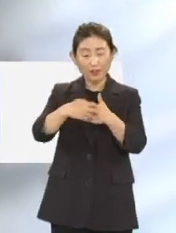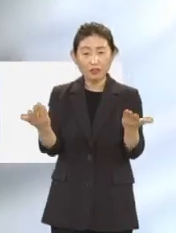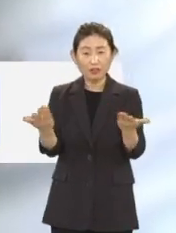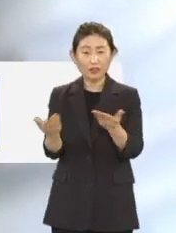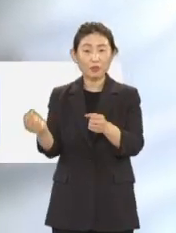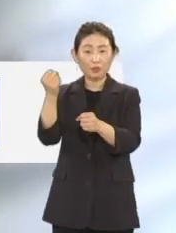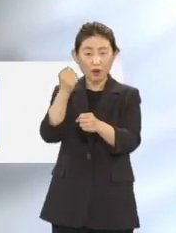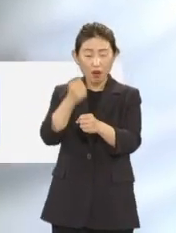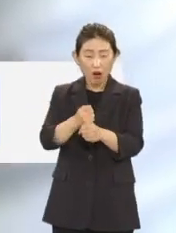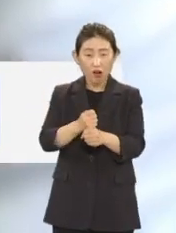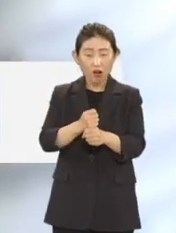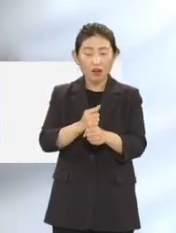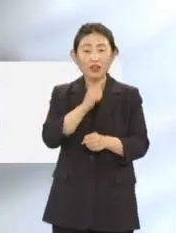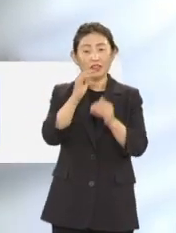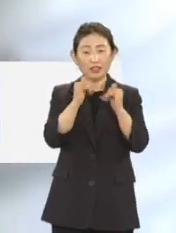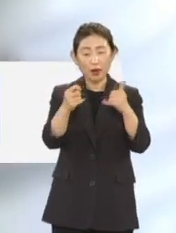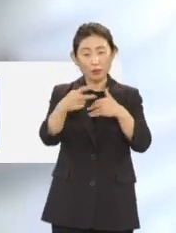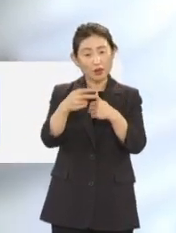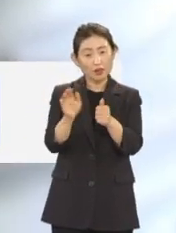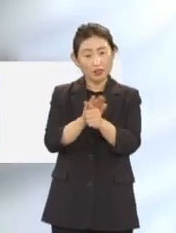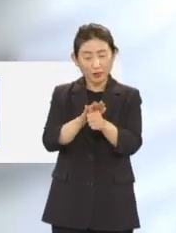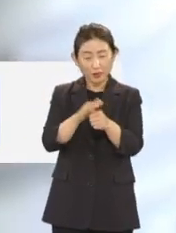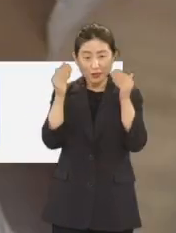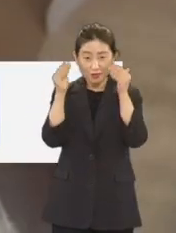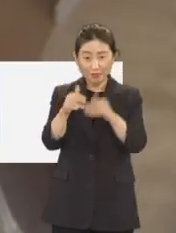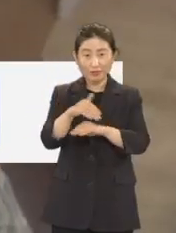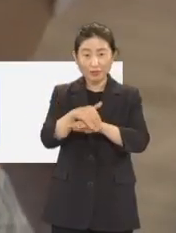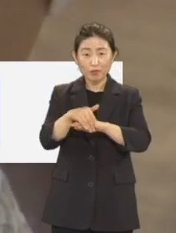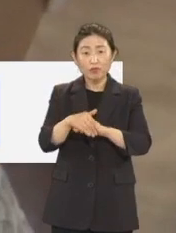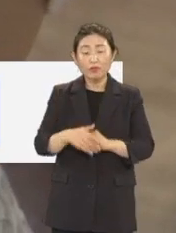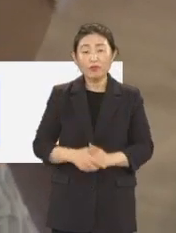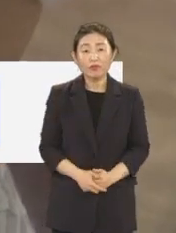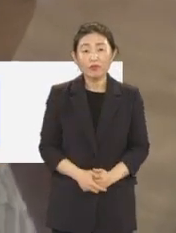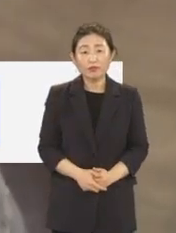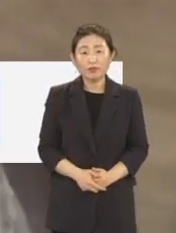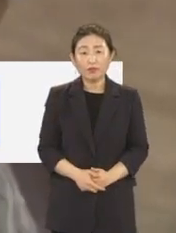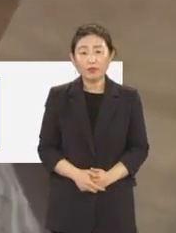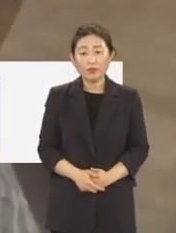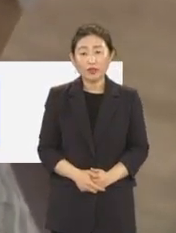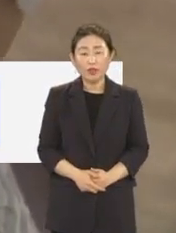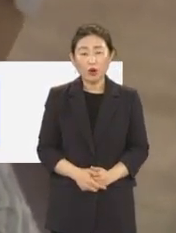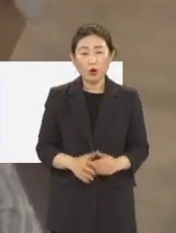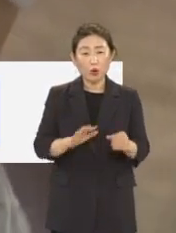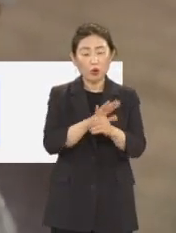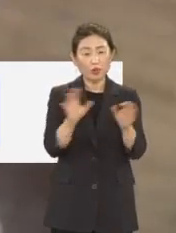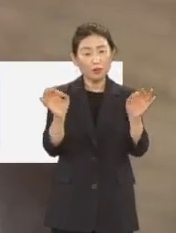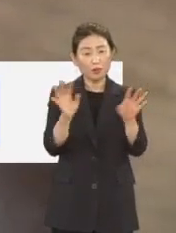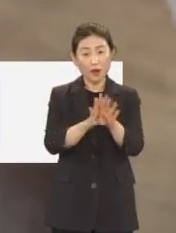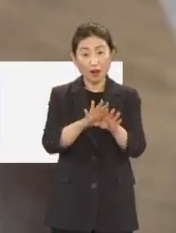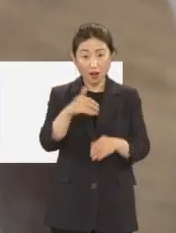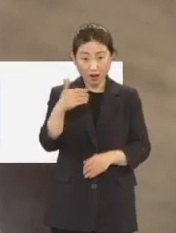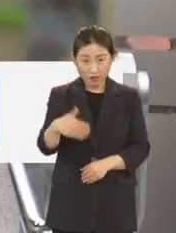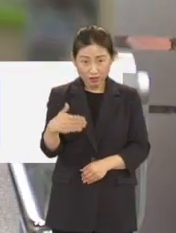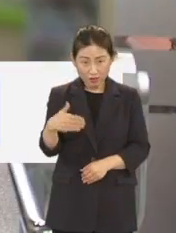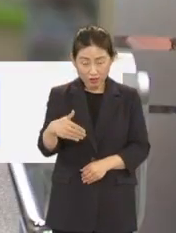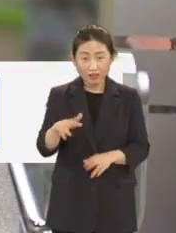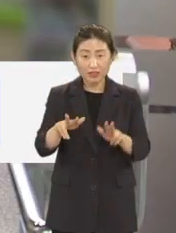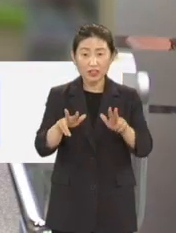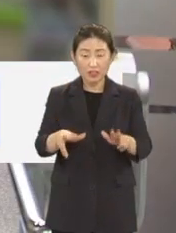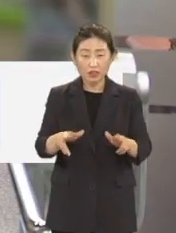통해 취약계층 등의 의료 공백 해소에 나서기로 했습니다. 다만 아직 코로나가 종식되지 않은 상황을